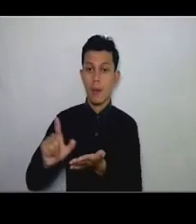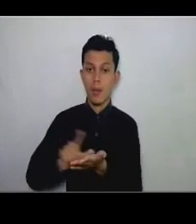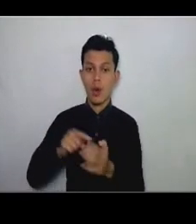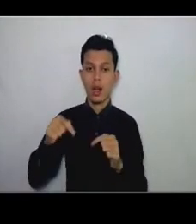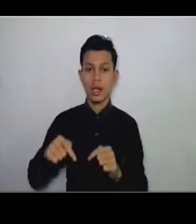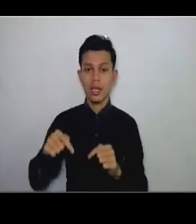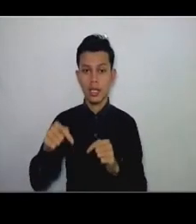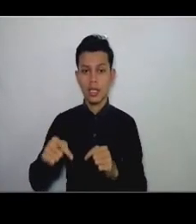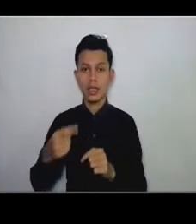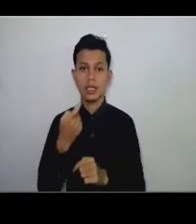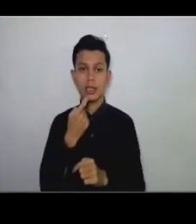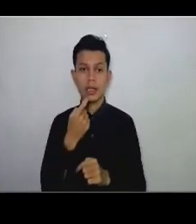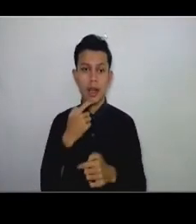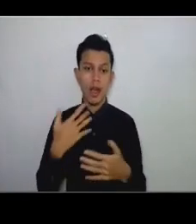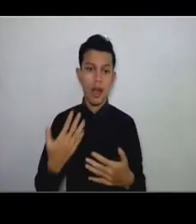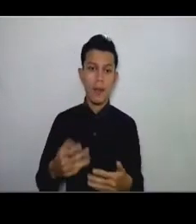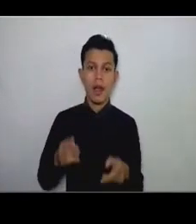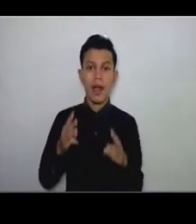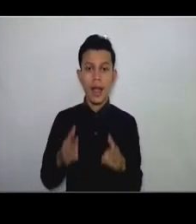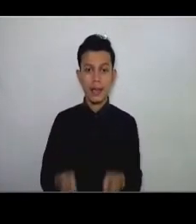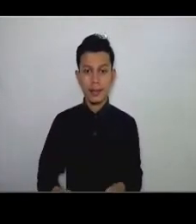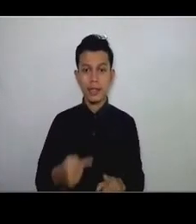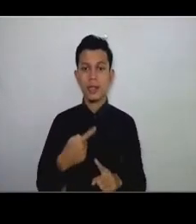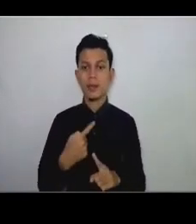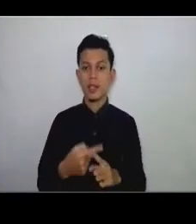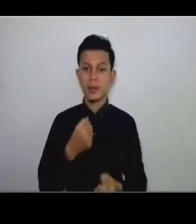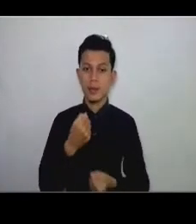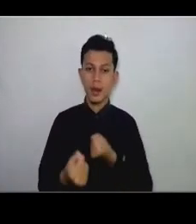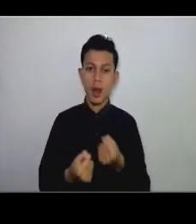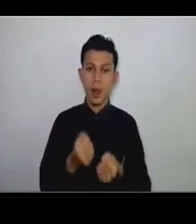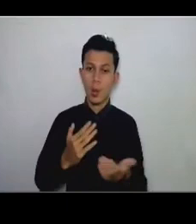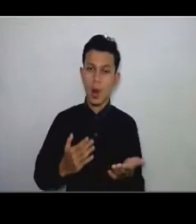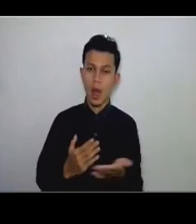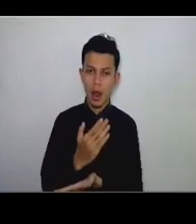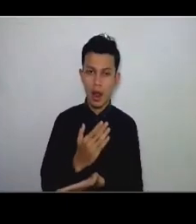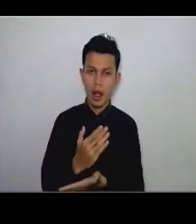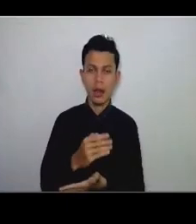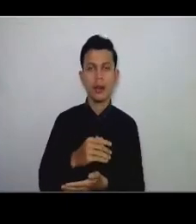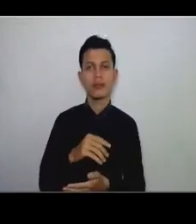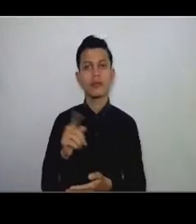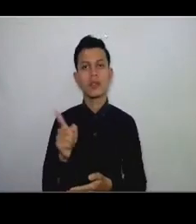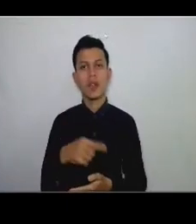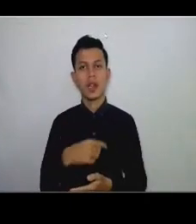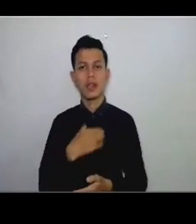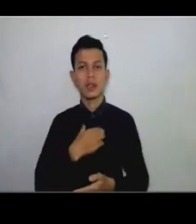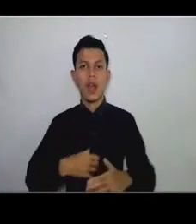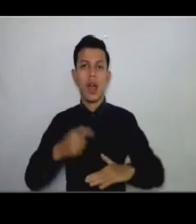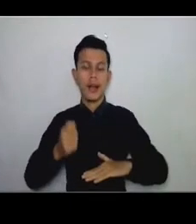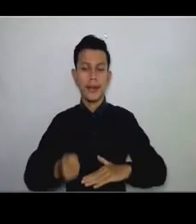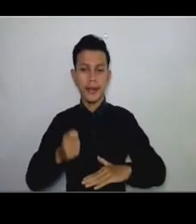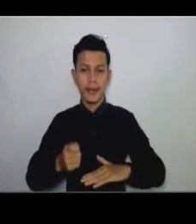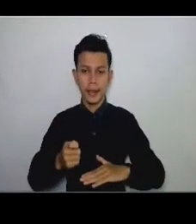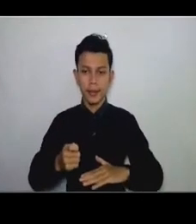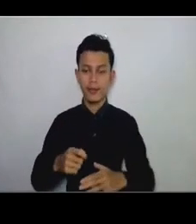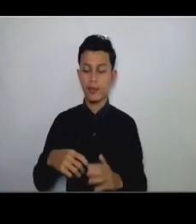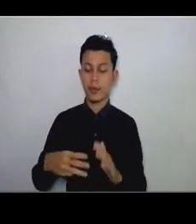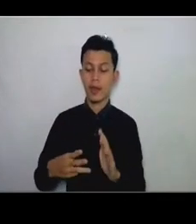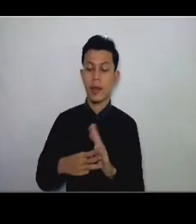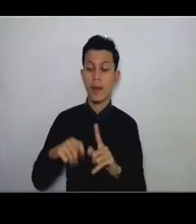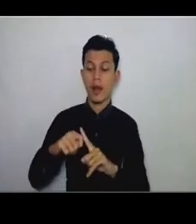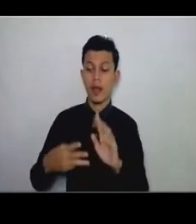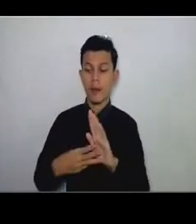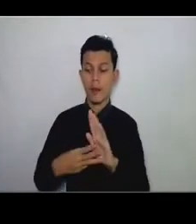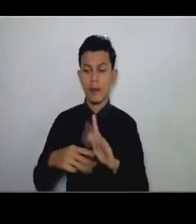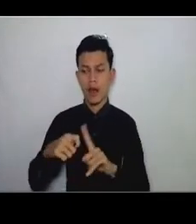laporan tentang dugaan pelanggaran kode etik dan perilaku yang dilakukan oleh Hakim terlapor Dan setelah Majlis kehormatan membaca secara seksama